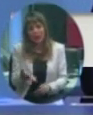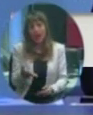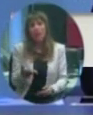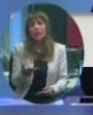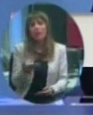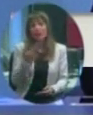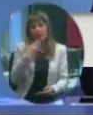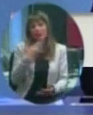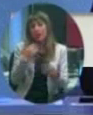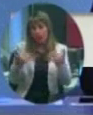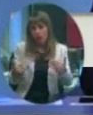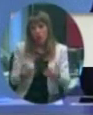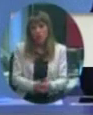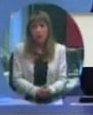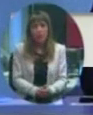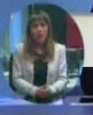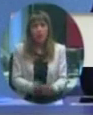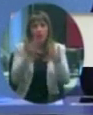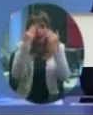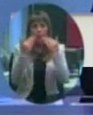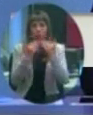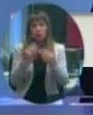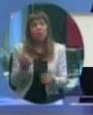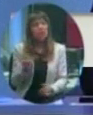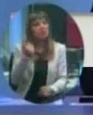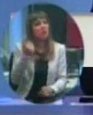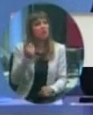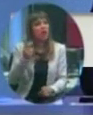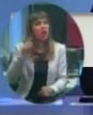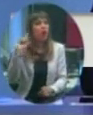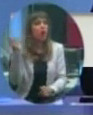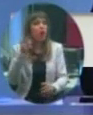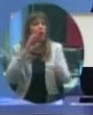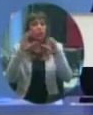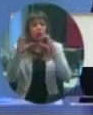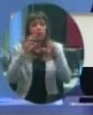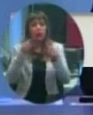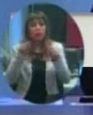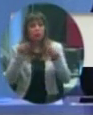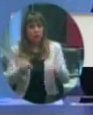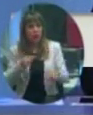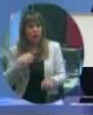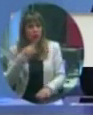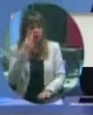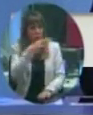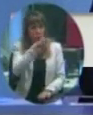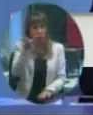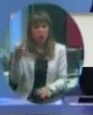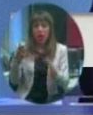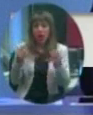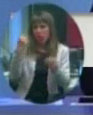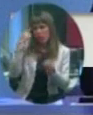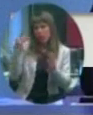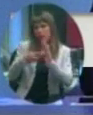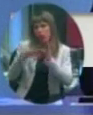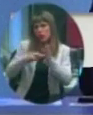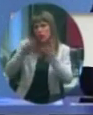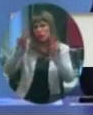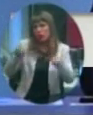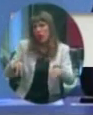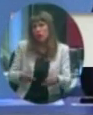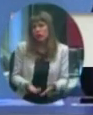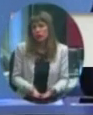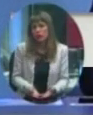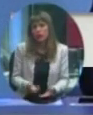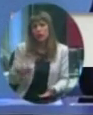השם, אני יכול להתחיל כמעט על כל אמצעי התקשורת פה שאני רואה בהרבה מהם אג'נדה פוליטית, נטייה לצד כזה או